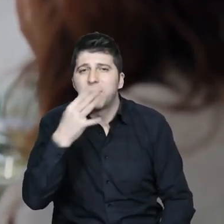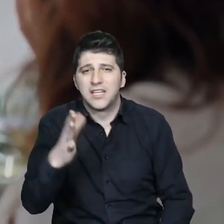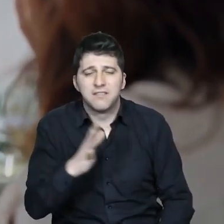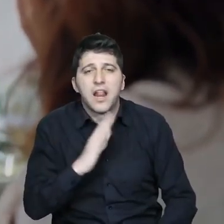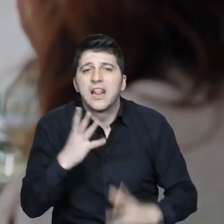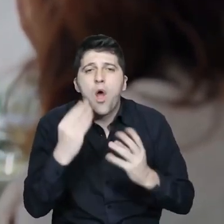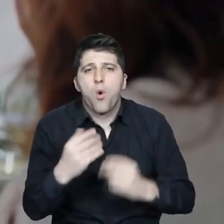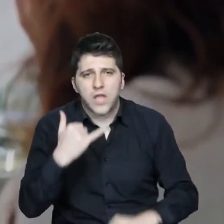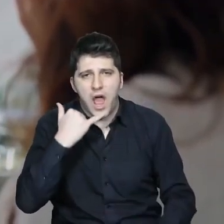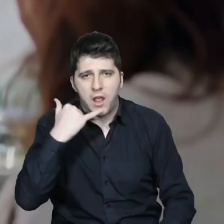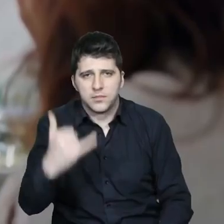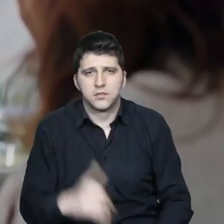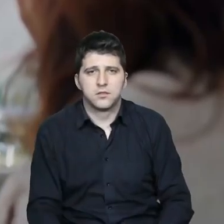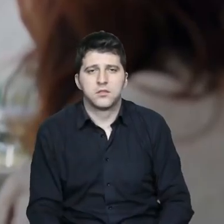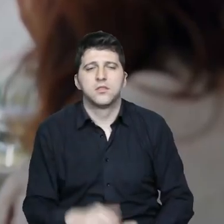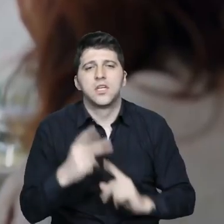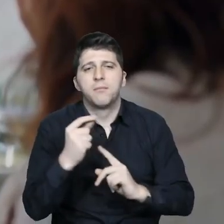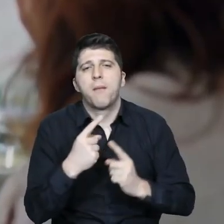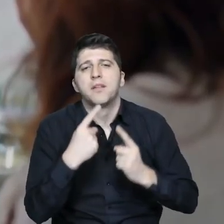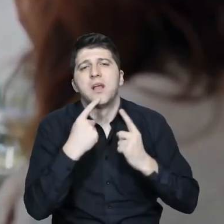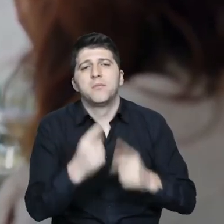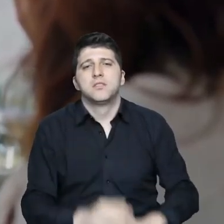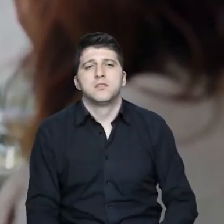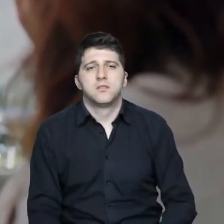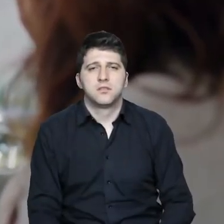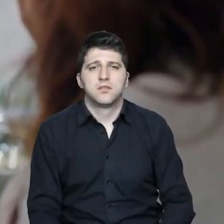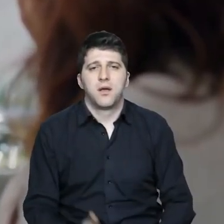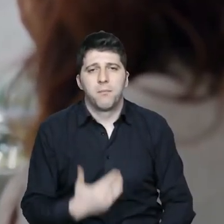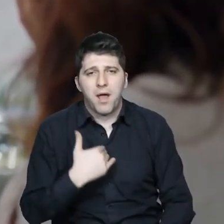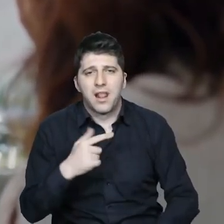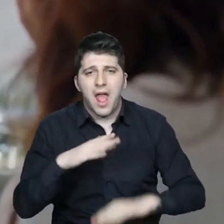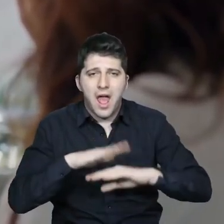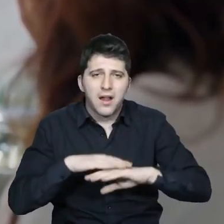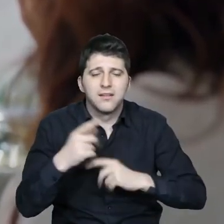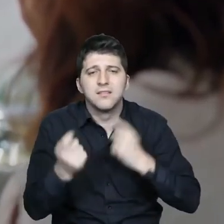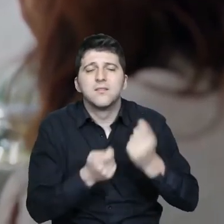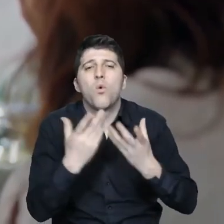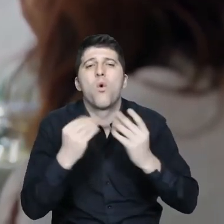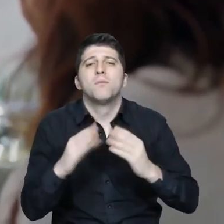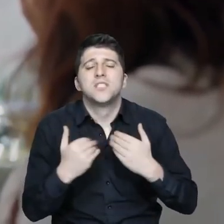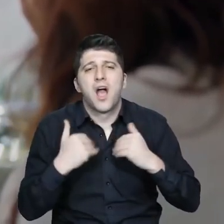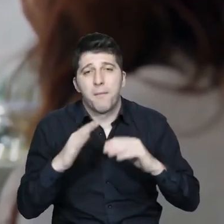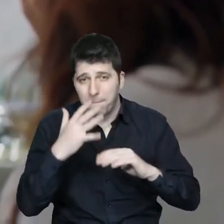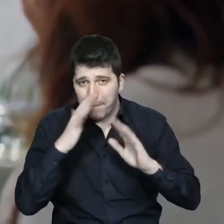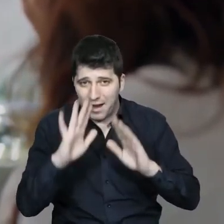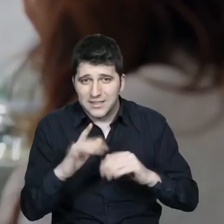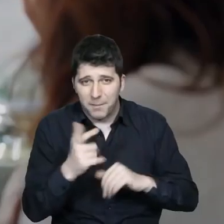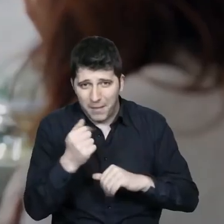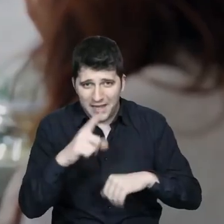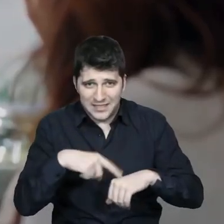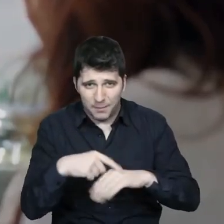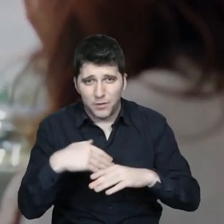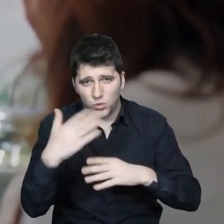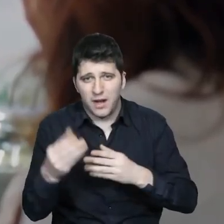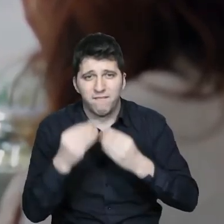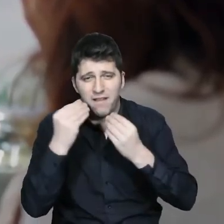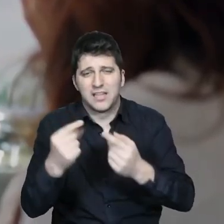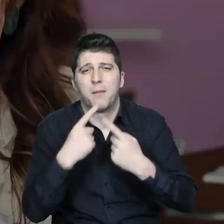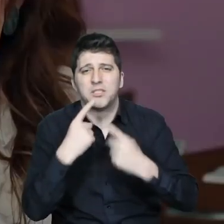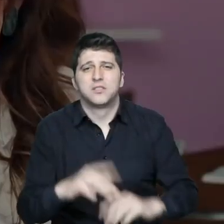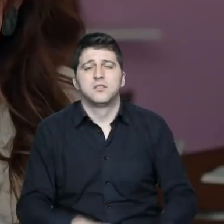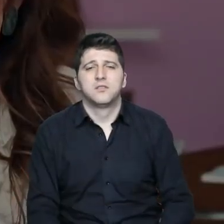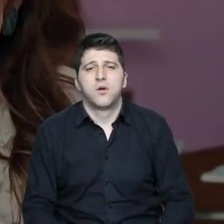ne oldu demiş aramış İbrahim'i. İbrahim de demiş ki ben bu elde bunları yapamayacağım. Ama beklerseniz biraz zaman sonra getirebilirim